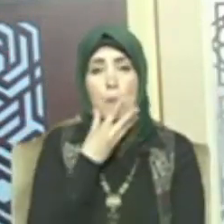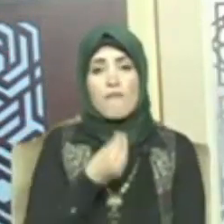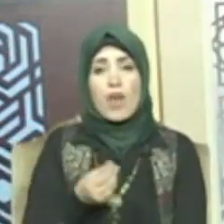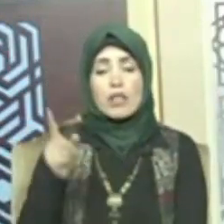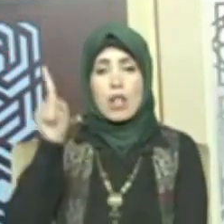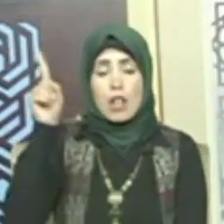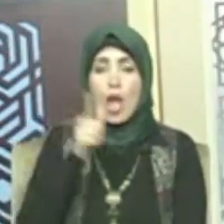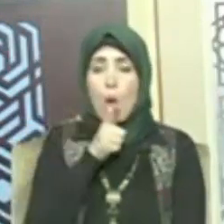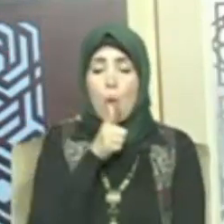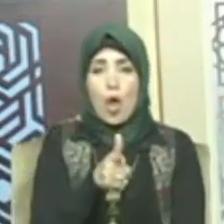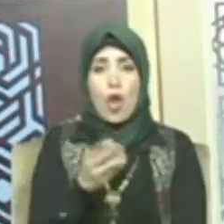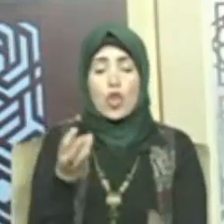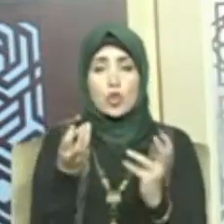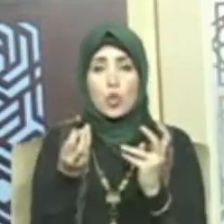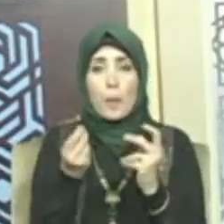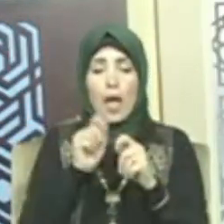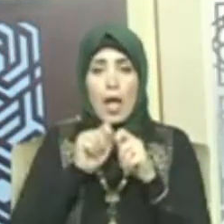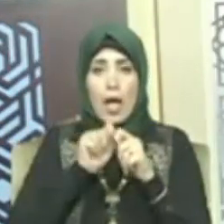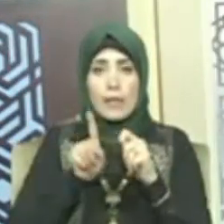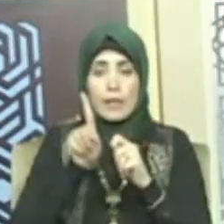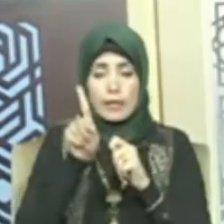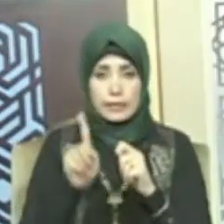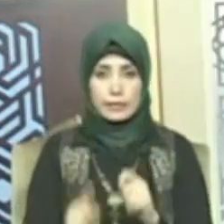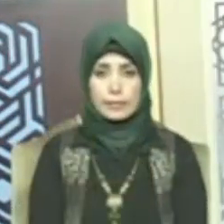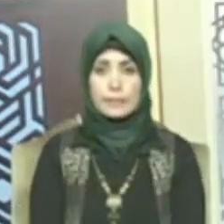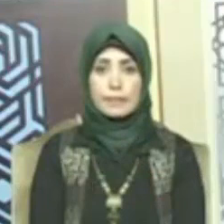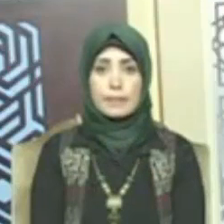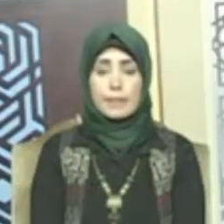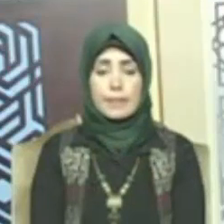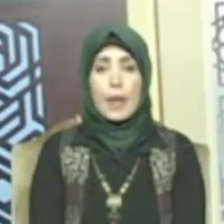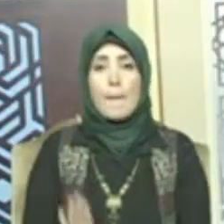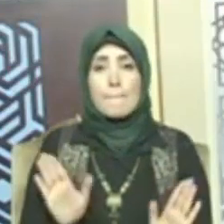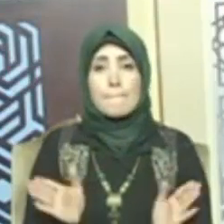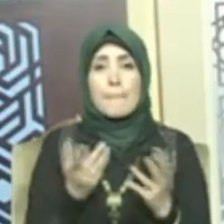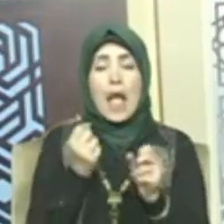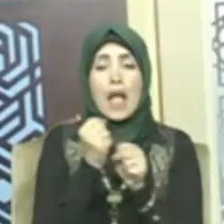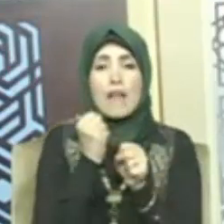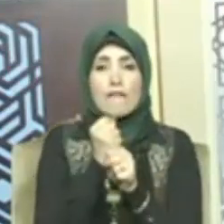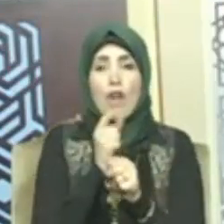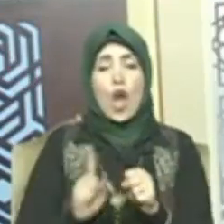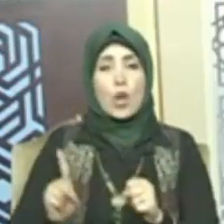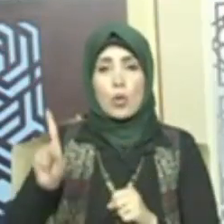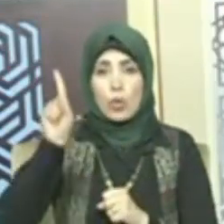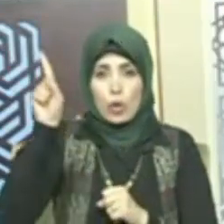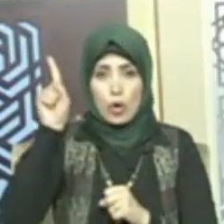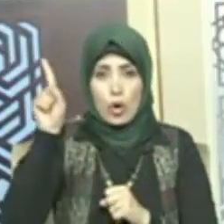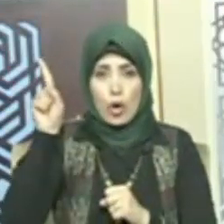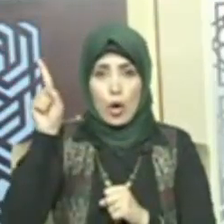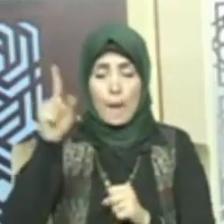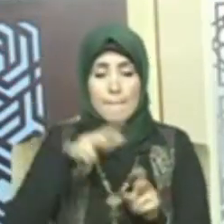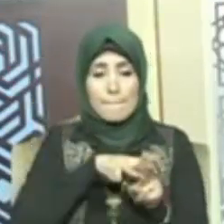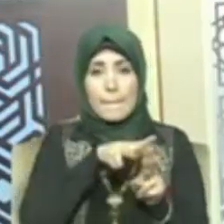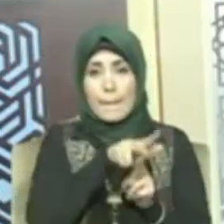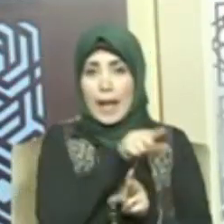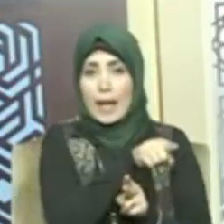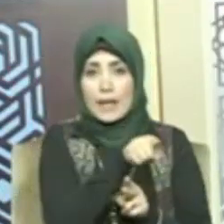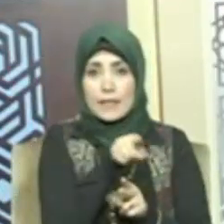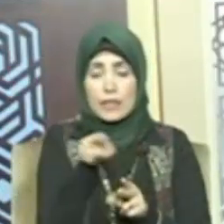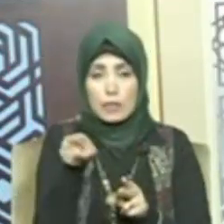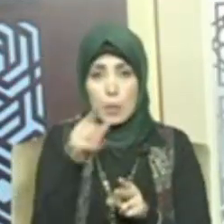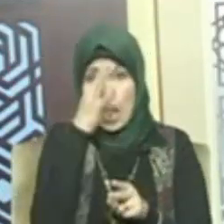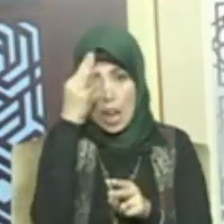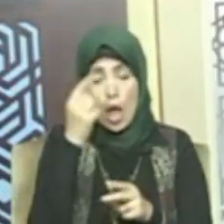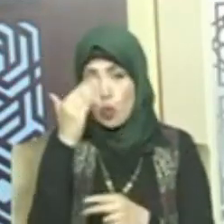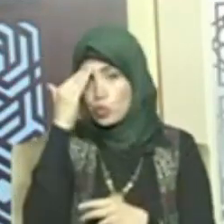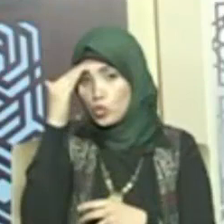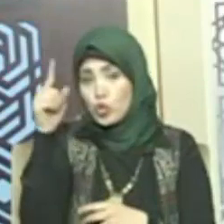وقال سبحانه: ما يفعل الله بعذابكم إن